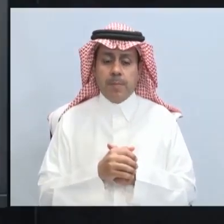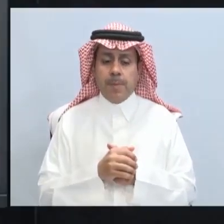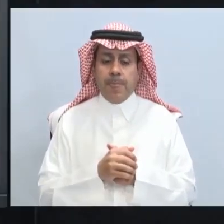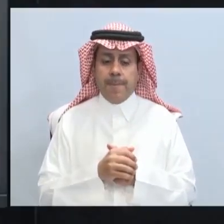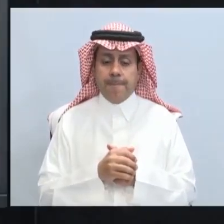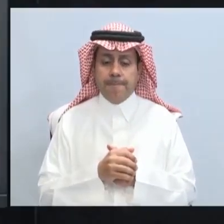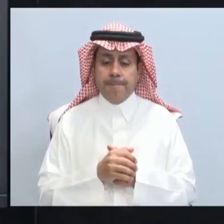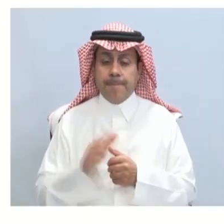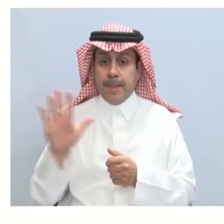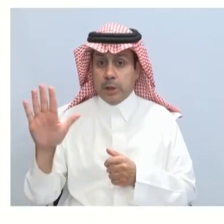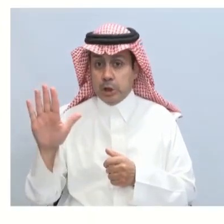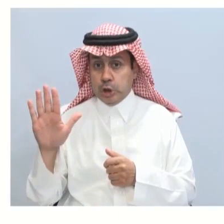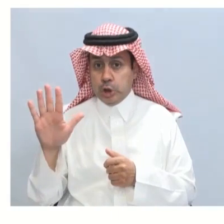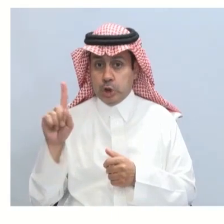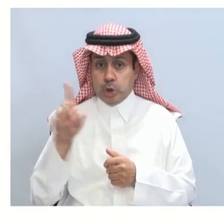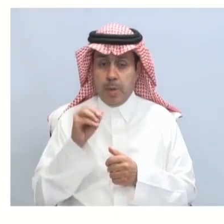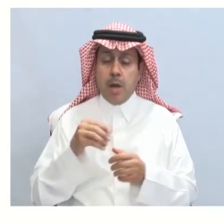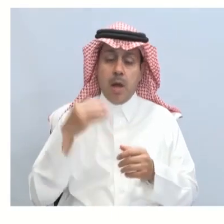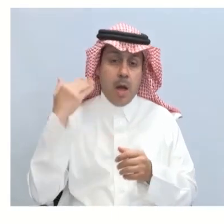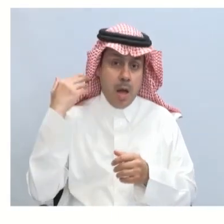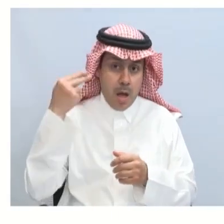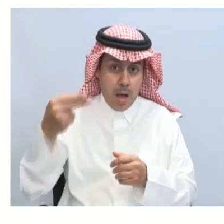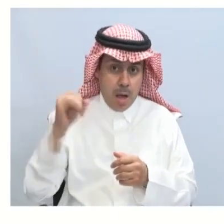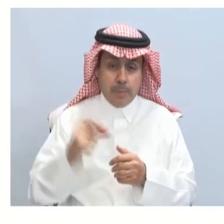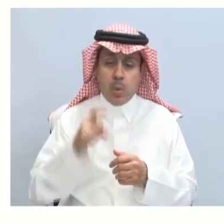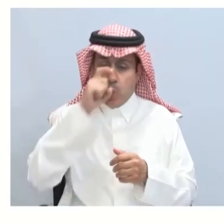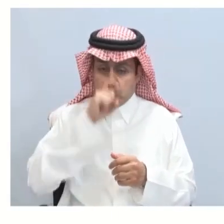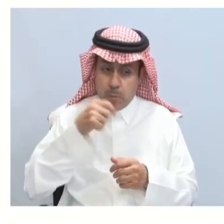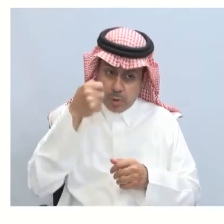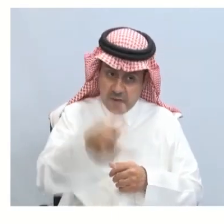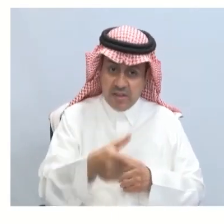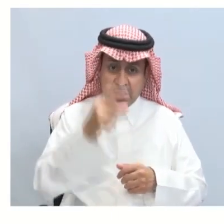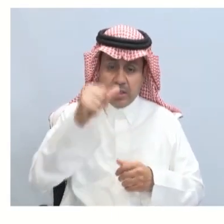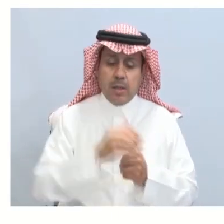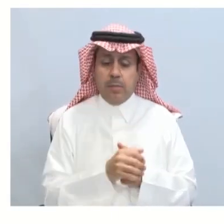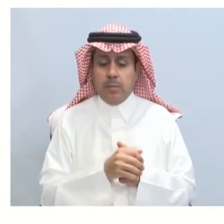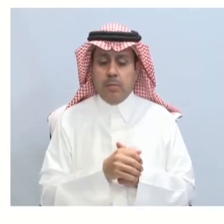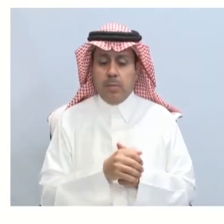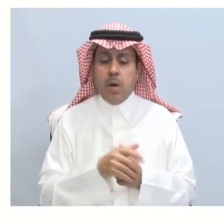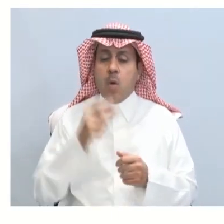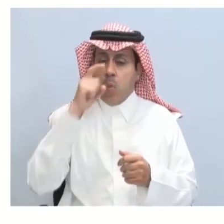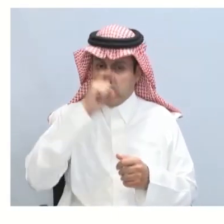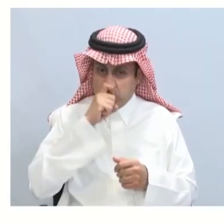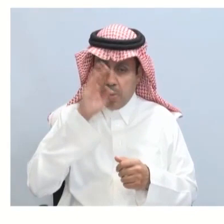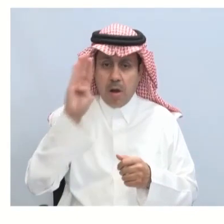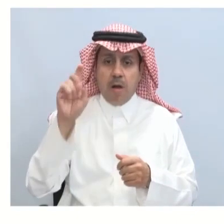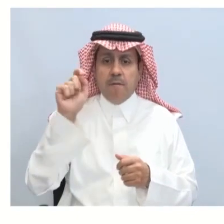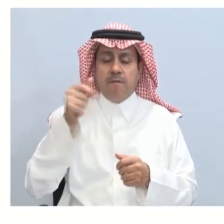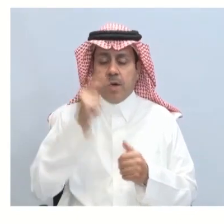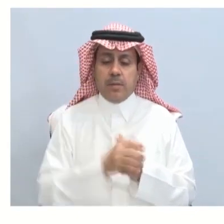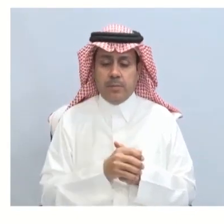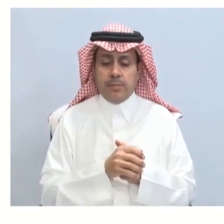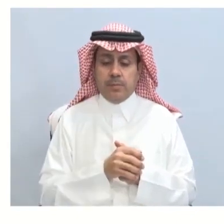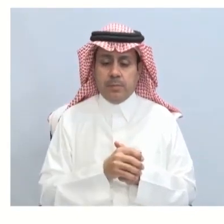هنا شبه العمد يترتب عليه وجوب الديه المغلظه وكذلك وجوب الكفاره على هذا